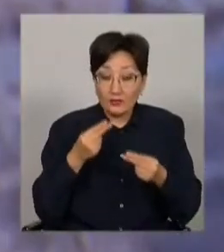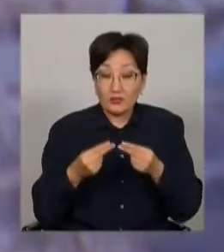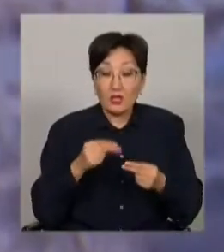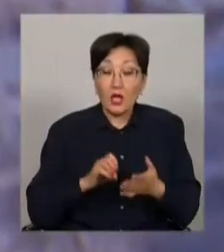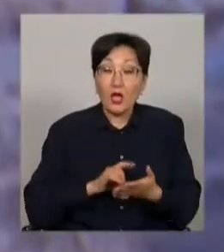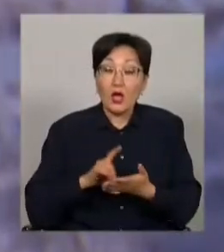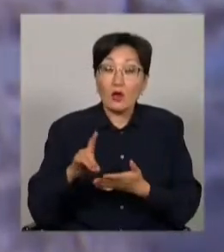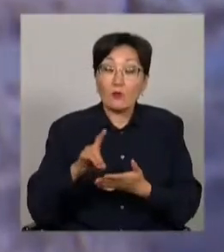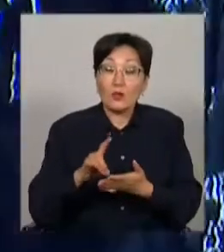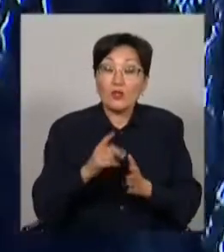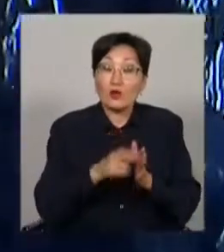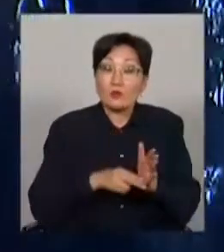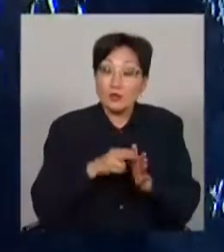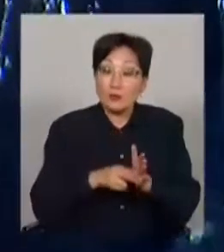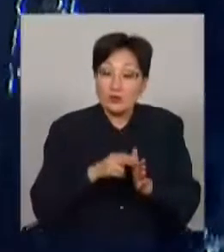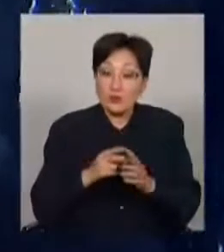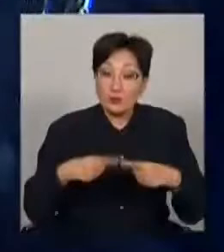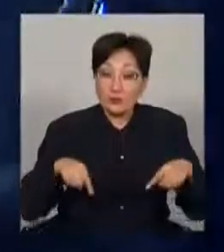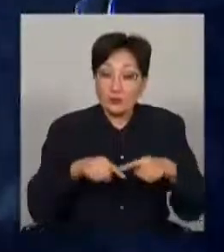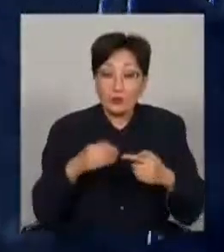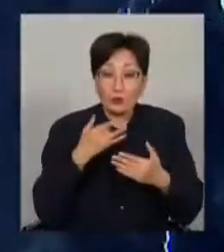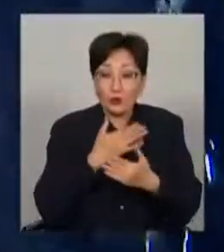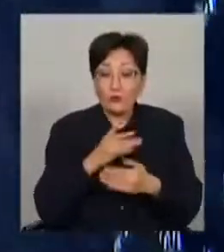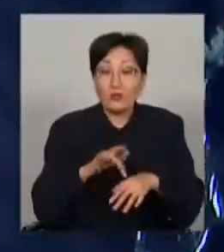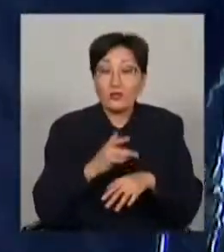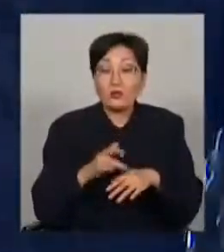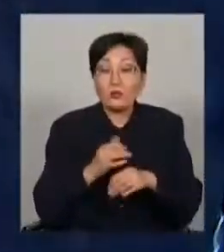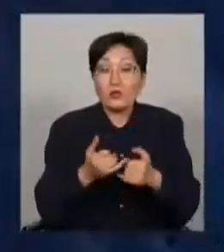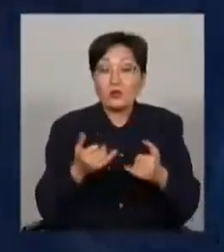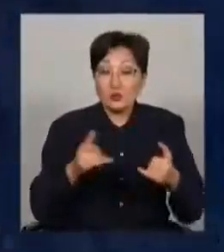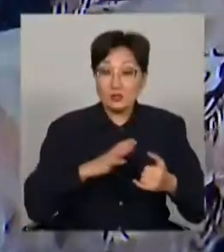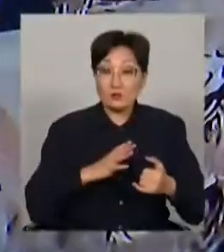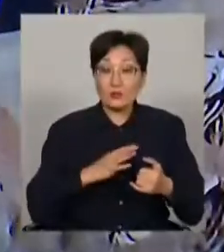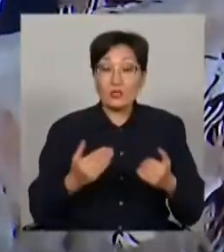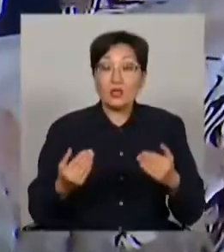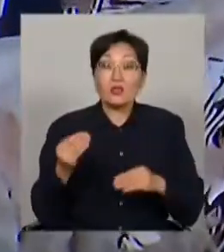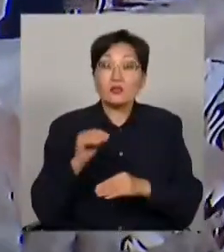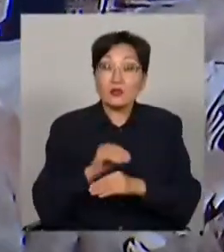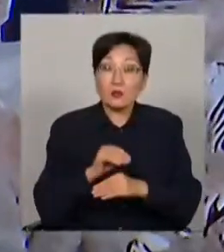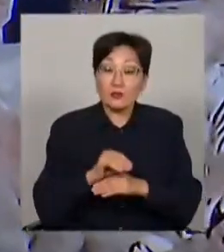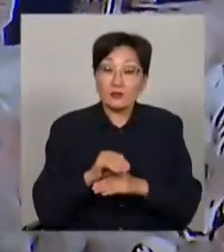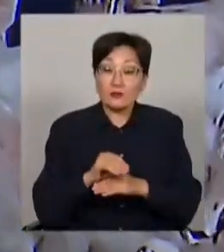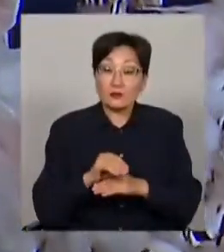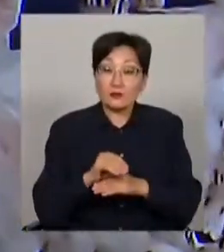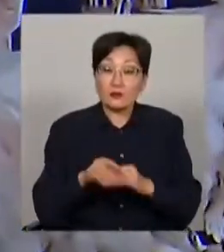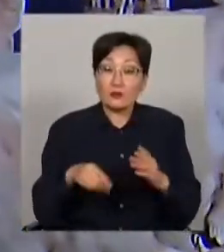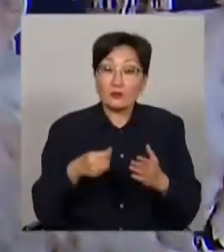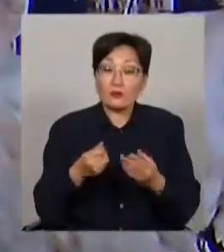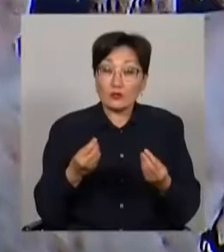әуе, теміржол кеңістігімен көптеген қызметтер көрсетілді. Бұл, яғни, біз жанама деп те атап кетуімізге болады.